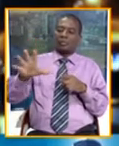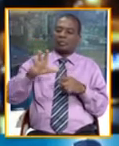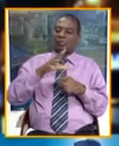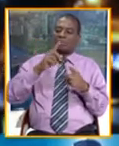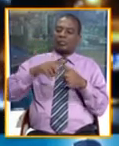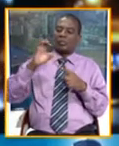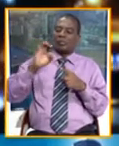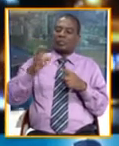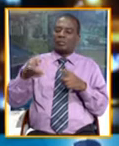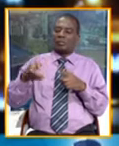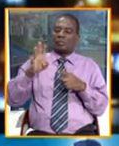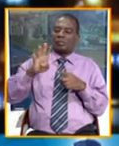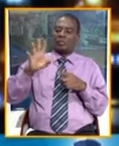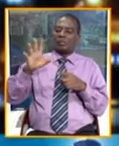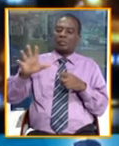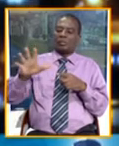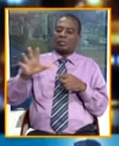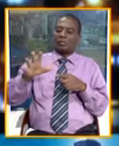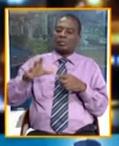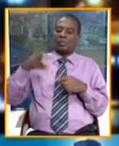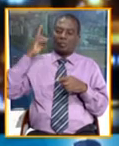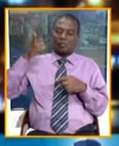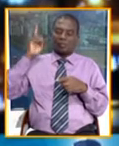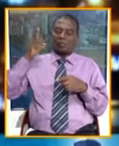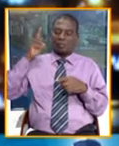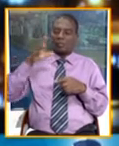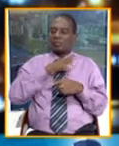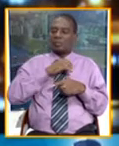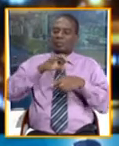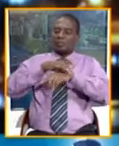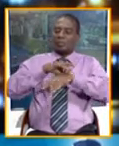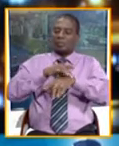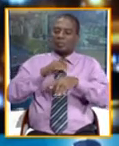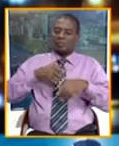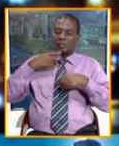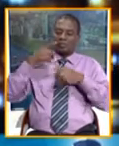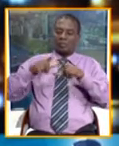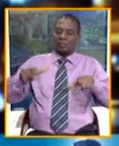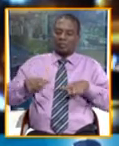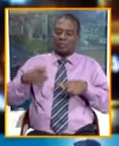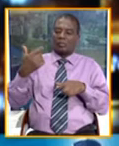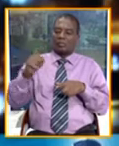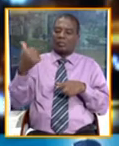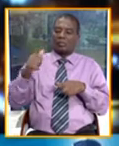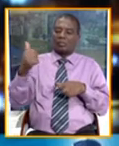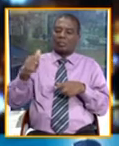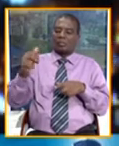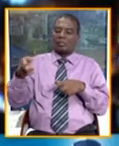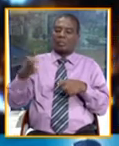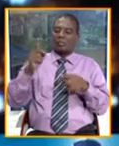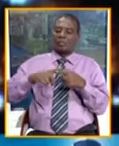9h45, l'histoire-géographie aura lieu normalement. De 10h à 12h, langue vivante